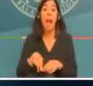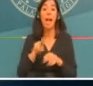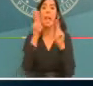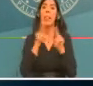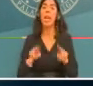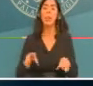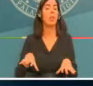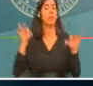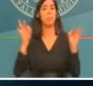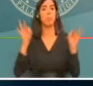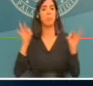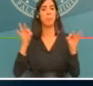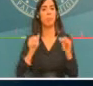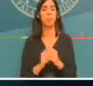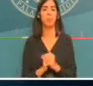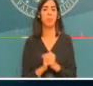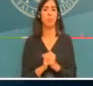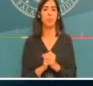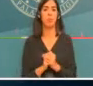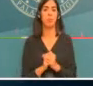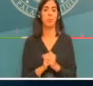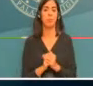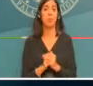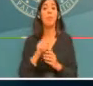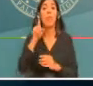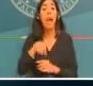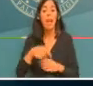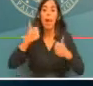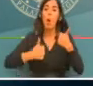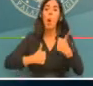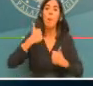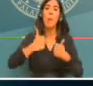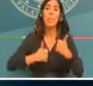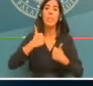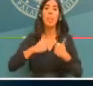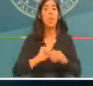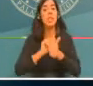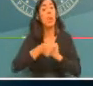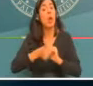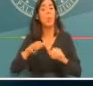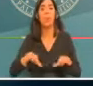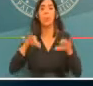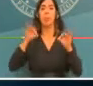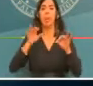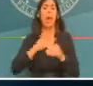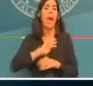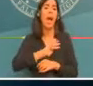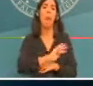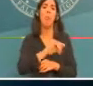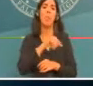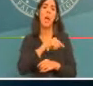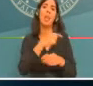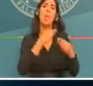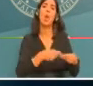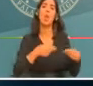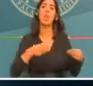sport tranne quelle professionistiche a livello nazionale e per quanto riguarda l'attività sportiva di